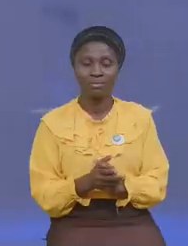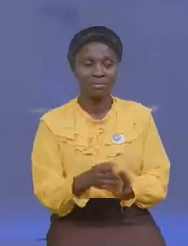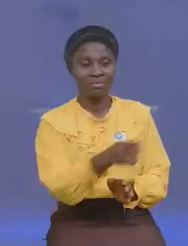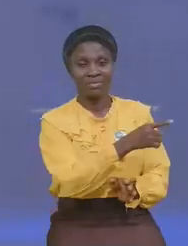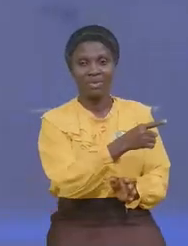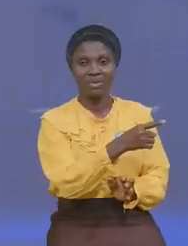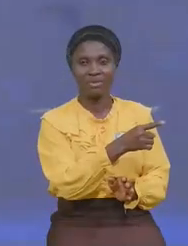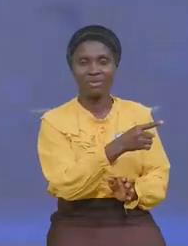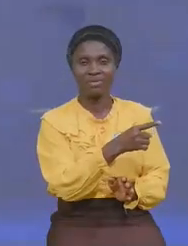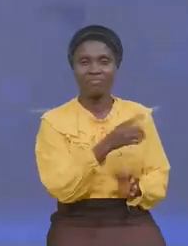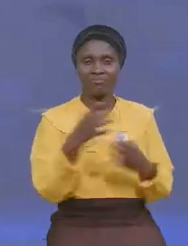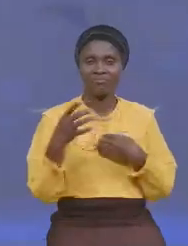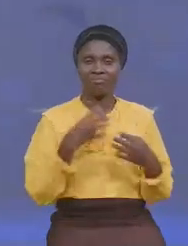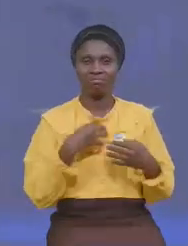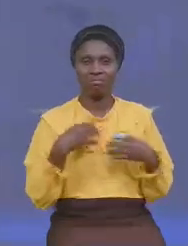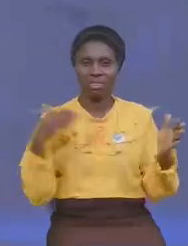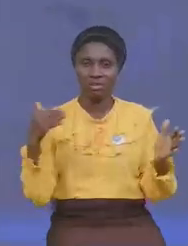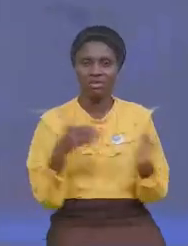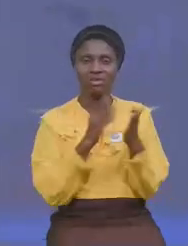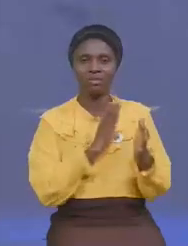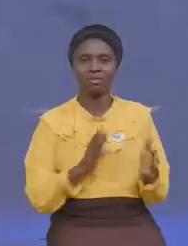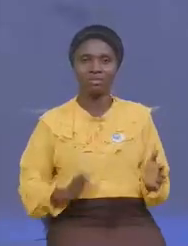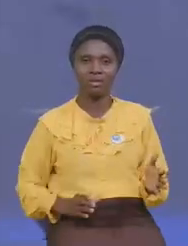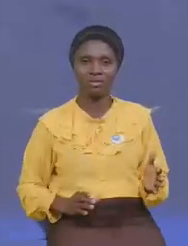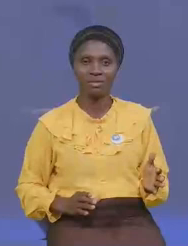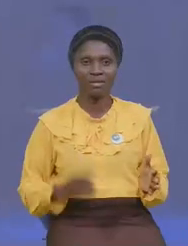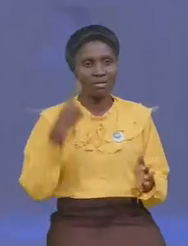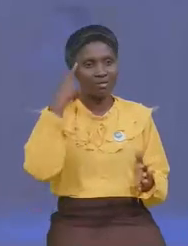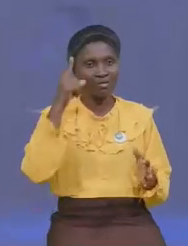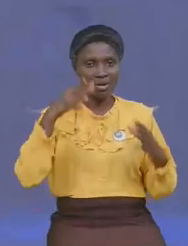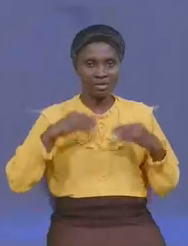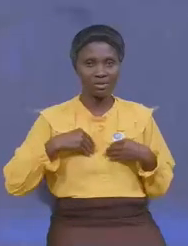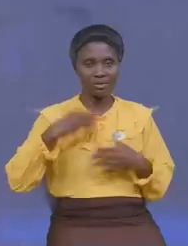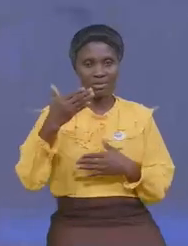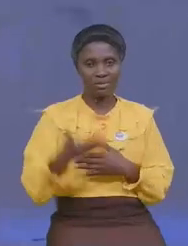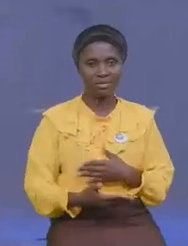Ils ont critiqué Christ pour avoir reçu Zachée,